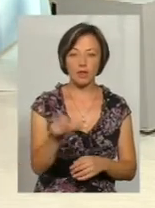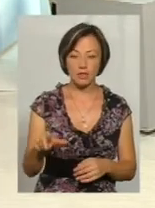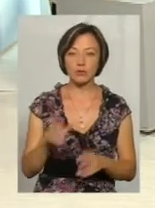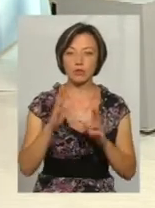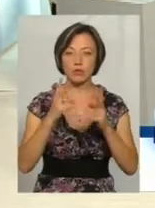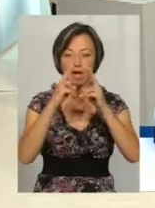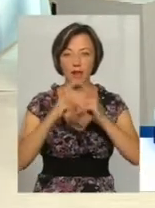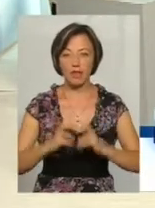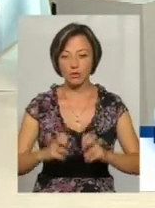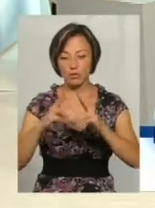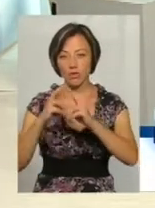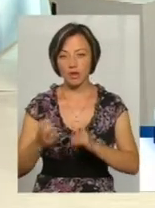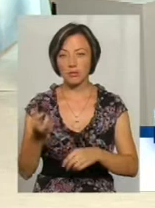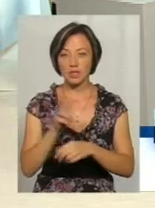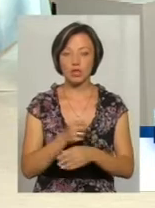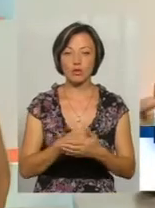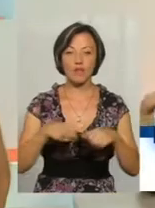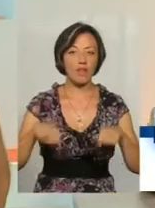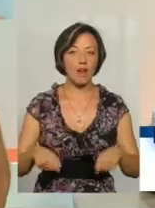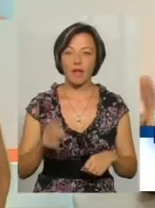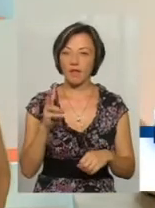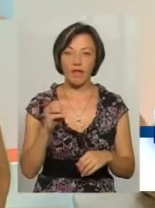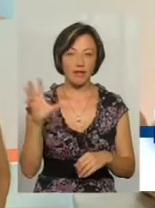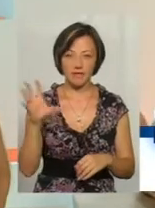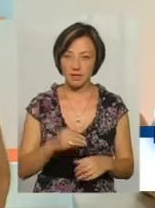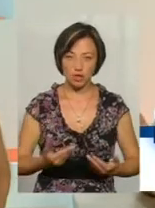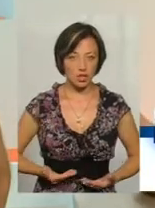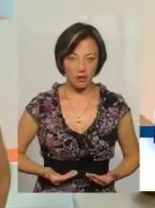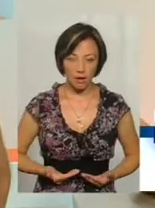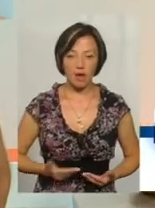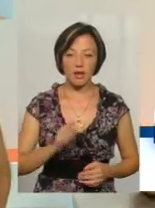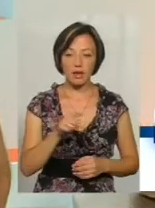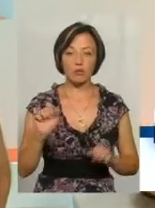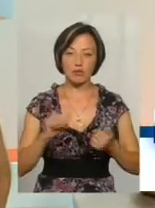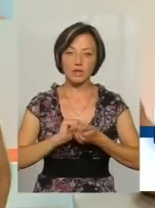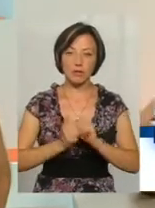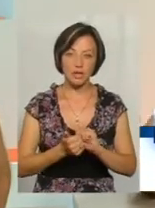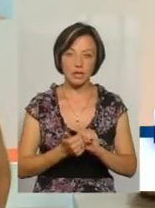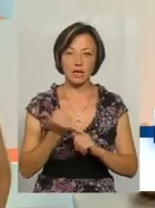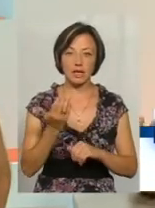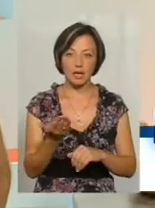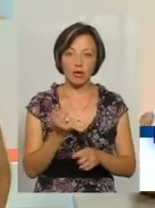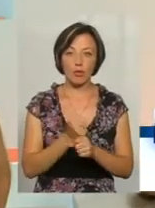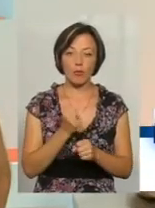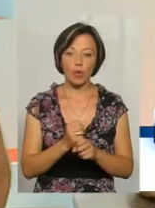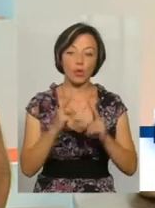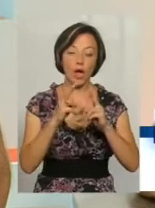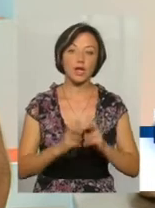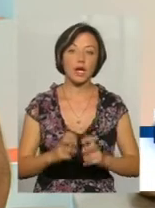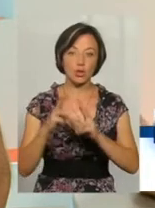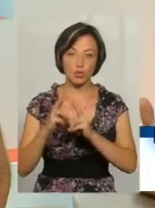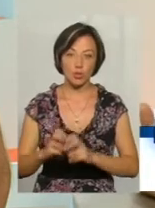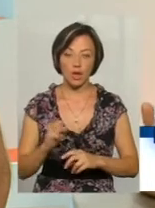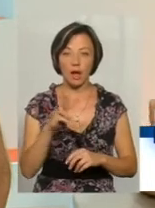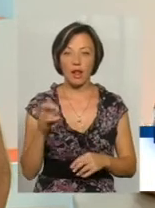будуть аналізувати, що вони прийшли до влади не на все життя, і що їх можуть замінити, тому що їх роботу аналізують.